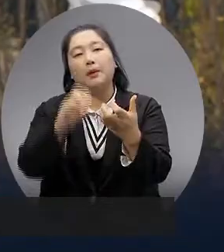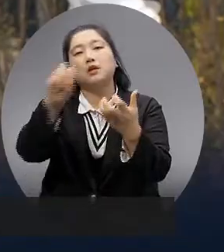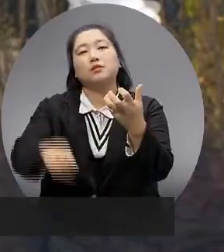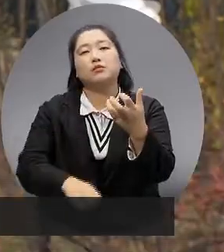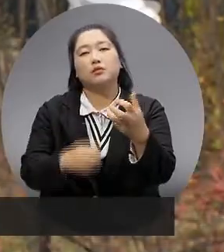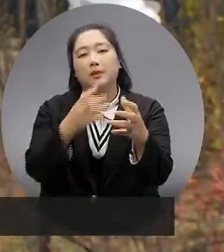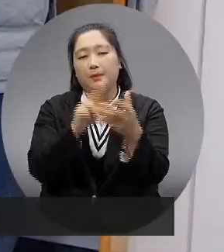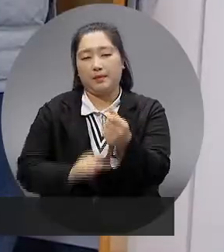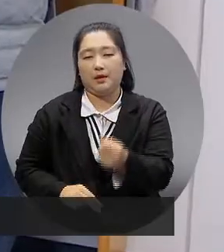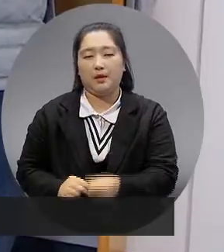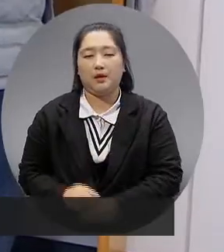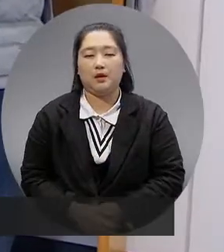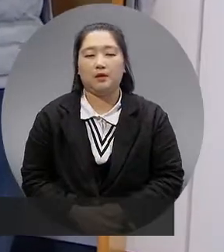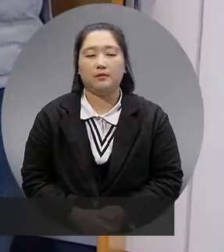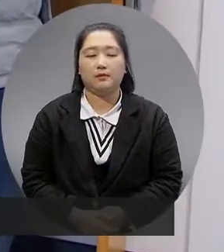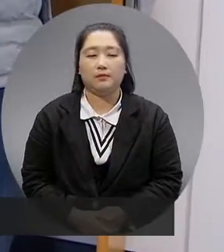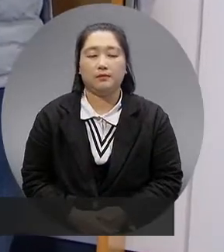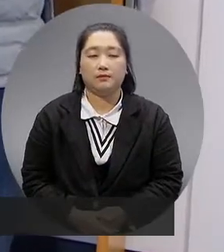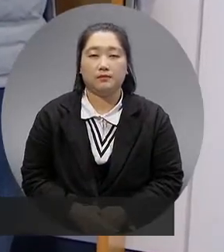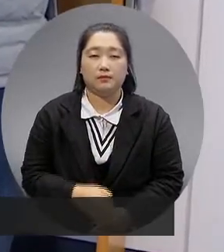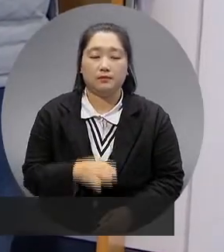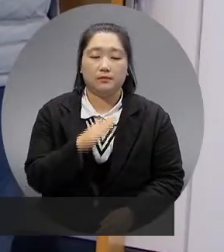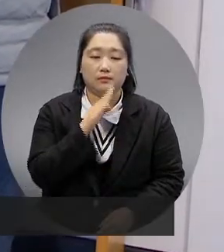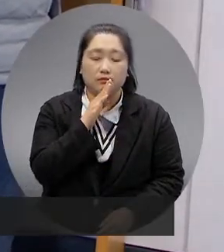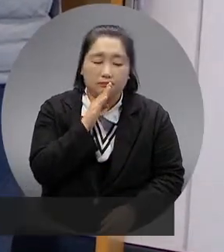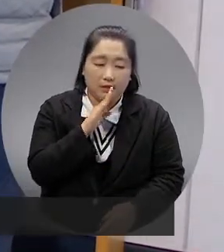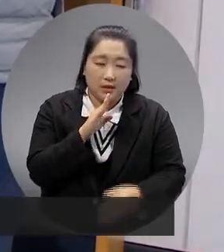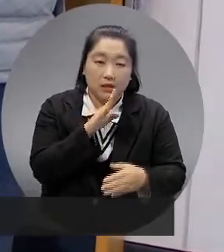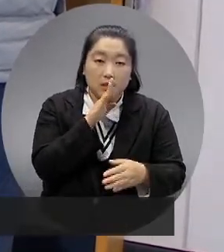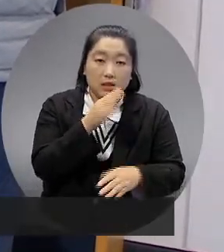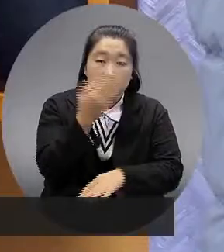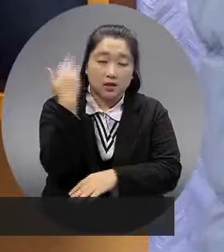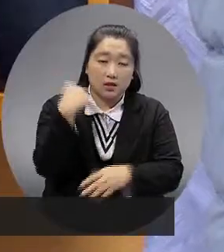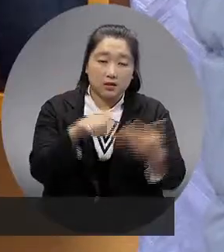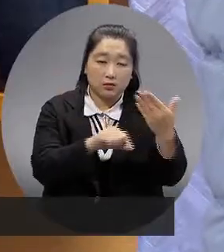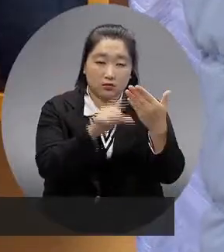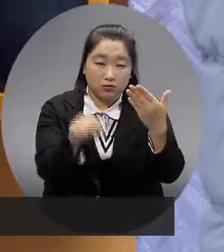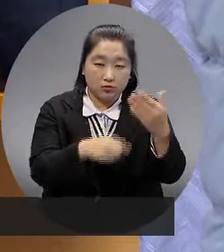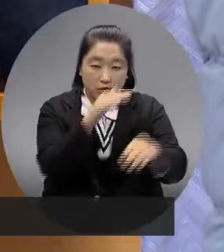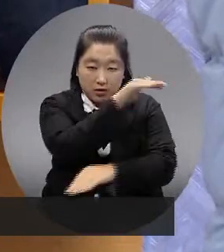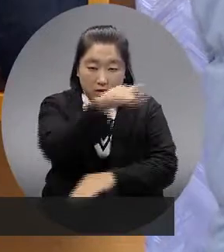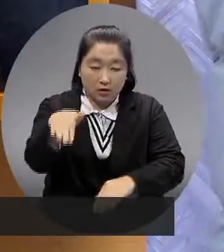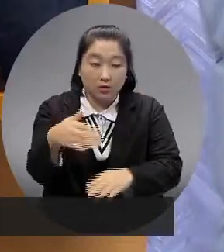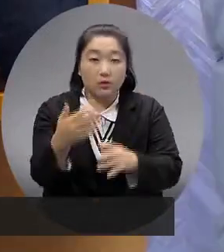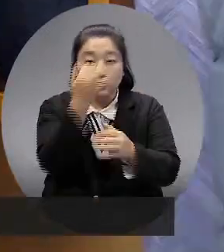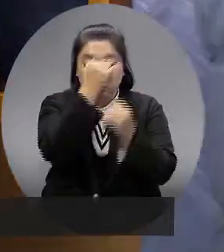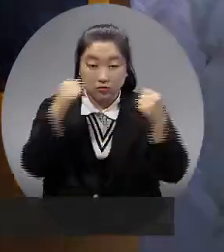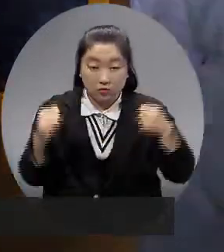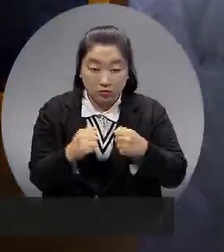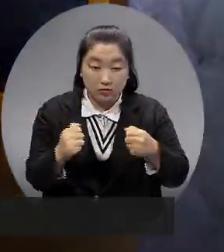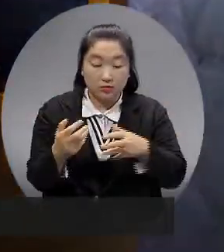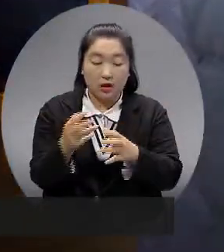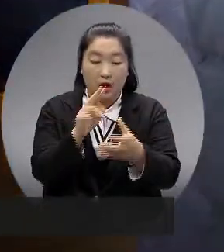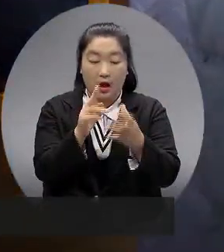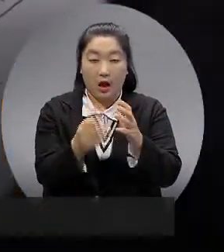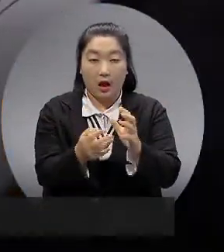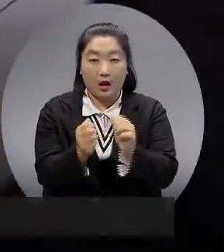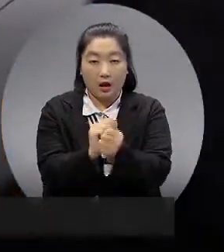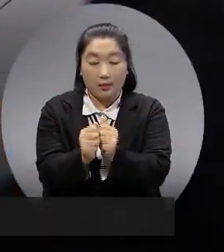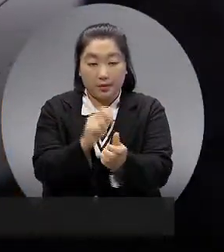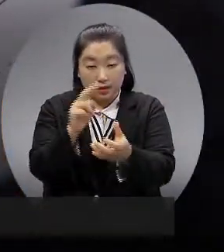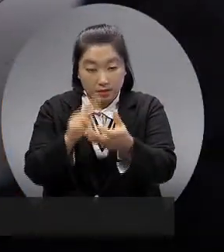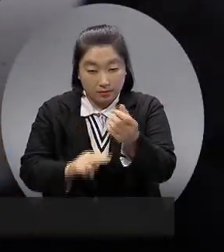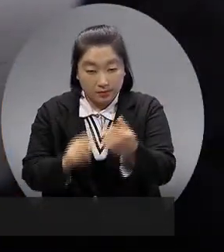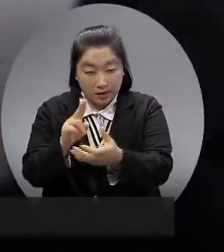있습니다. 실제로 지난 9월 기준으로 충북에서 진행된 아파트 경매 낙찰률은 26.8%,